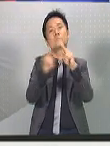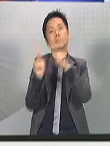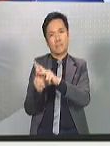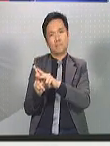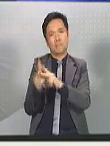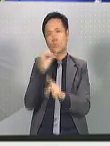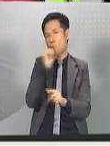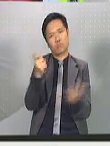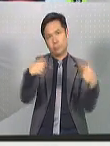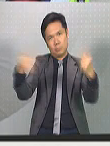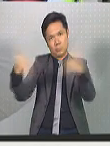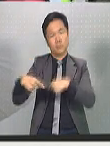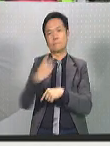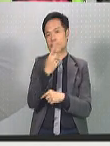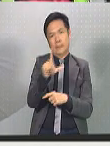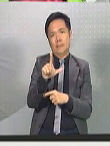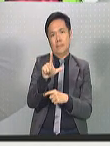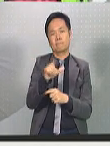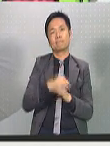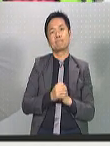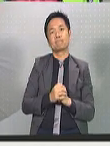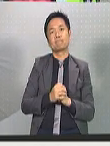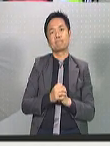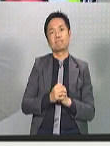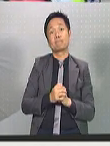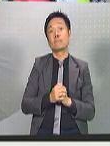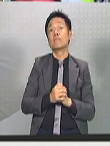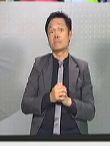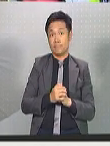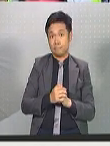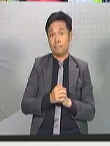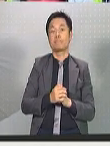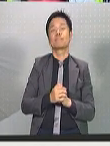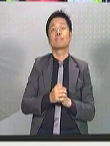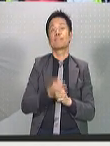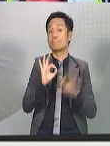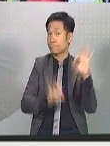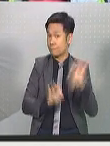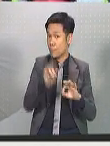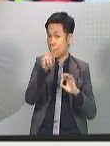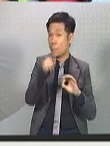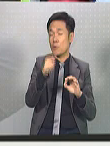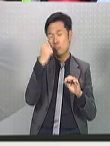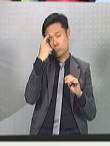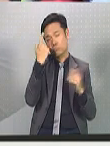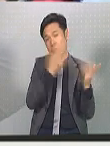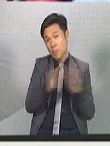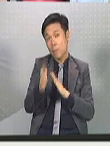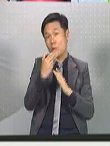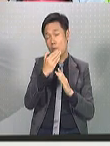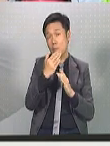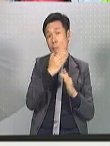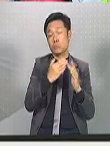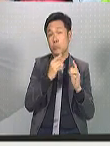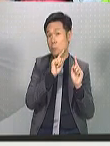jagap Siapa yang merancang untuk pula ke tempat kerja masing-masing supaya